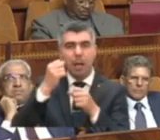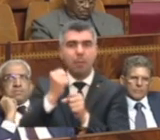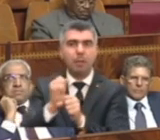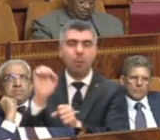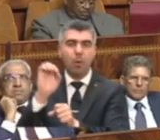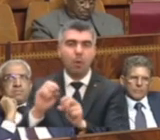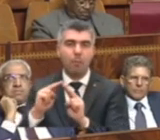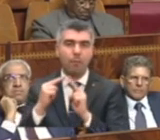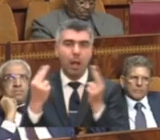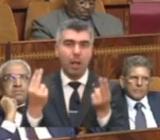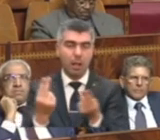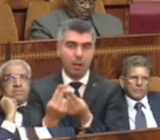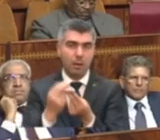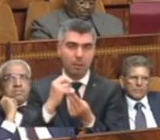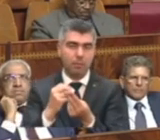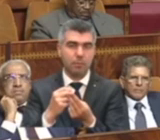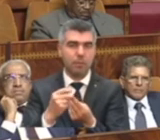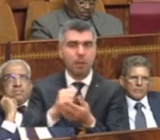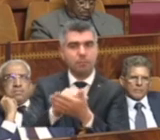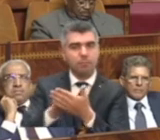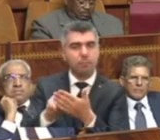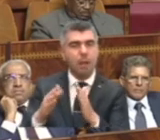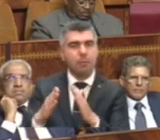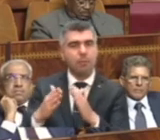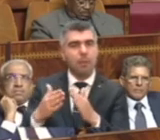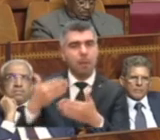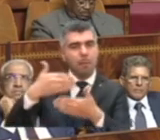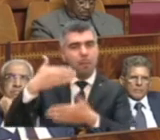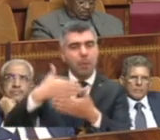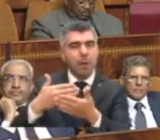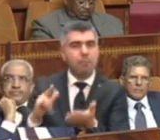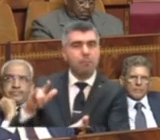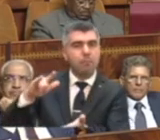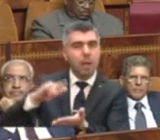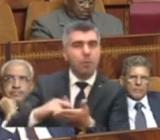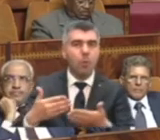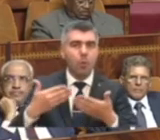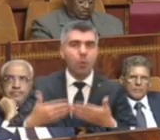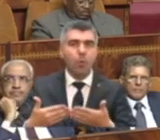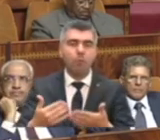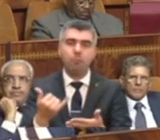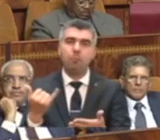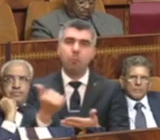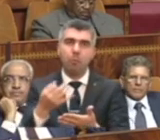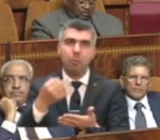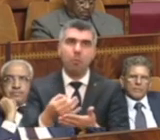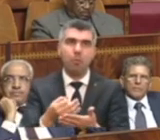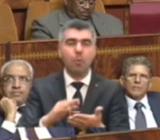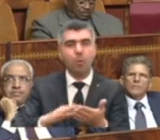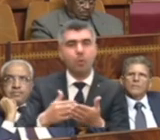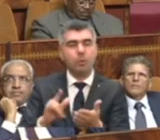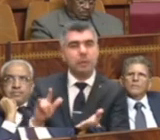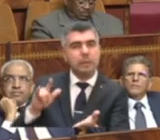يعني اللي تخسرات عليه فلوس كثيره وباش يتبنى دون ان يستر. على الاقل اليوم السيد الوزير نستغلوا على الاقل مبدئيا غير